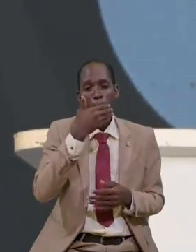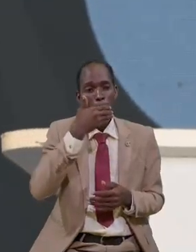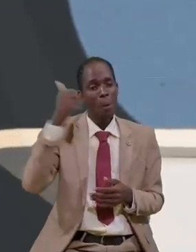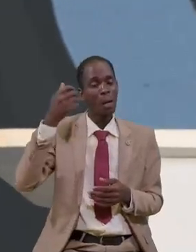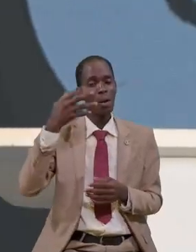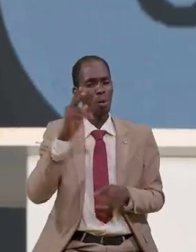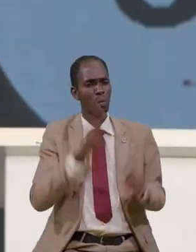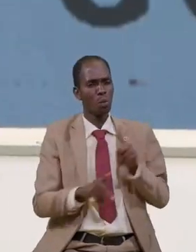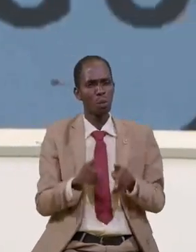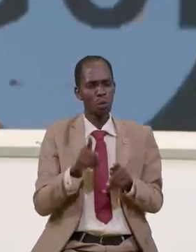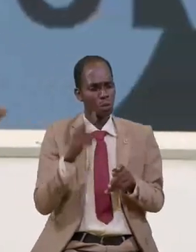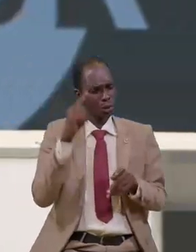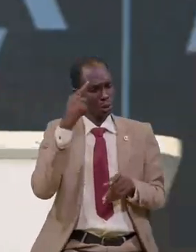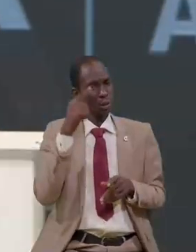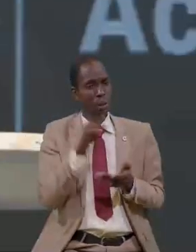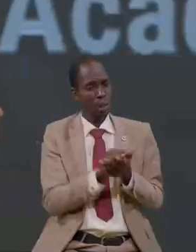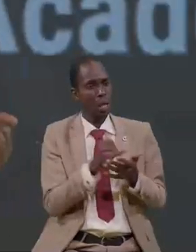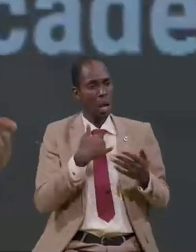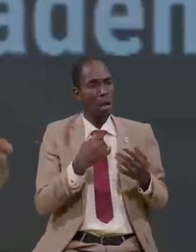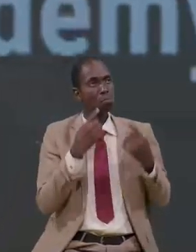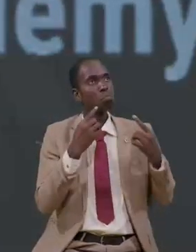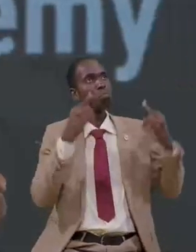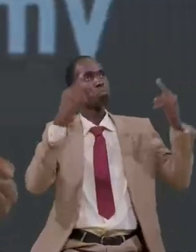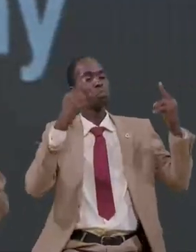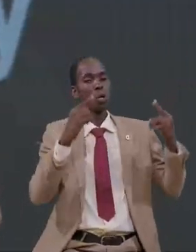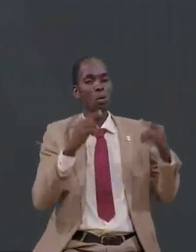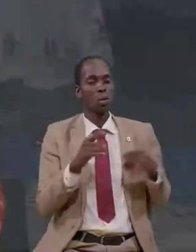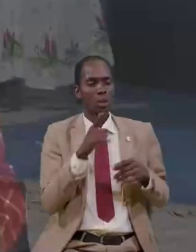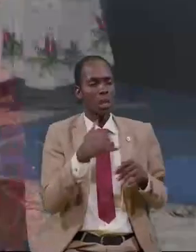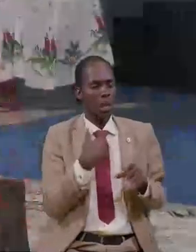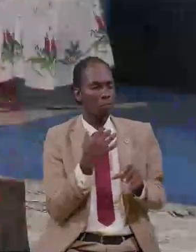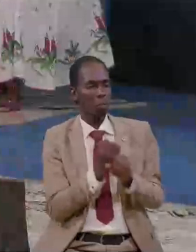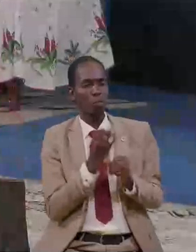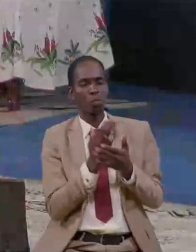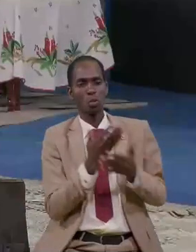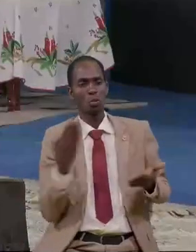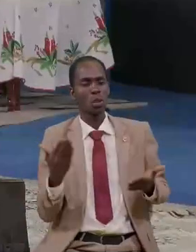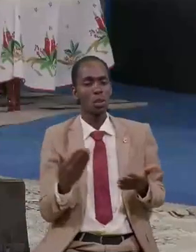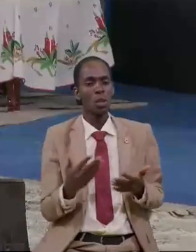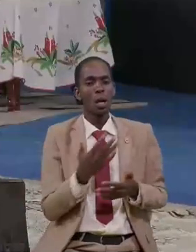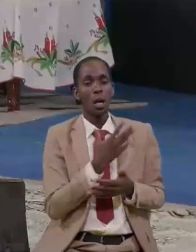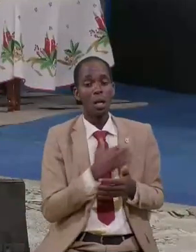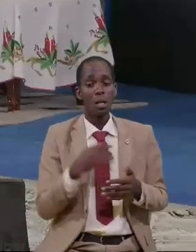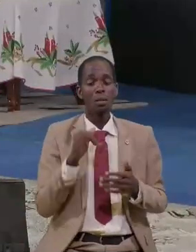Qui pense qu'il a quelque chose, qu'il a réalisé quelque chose. Ou qu'il tienne quelque chose.